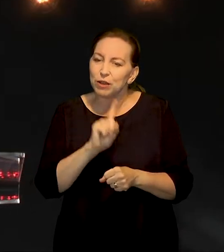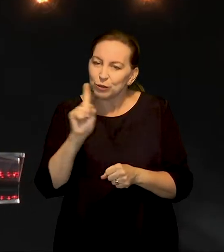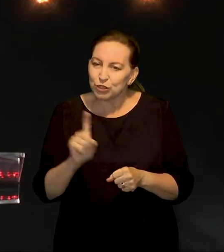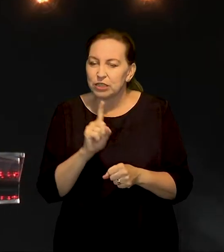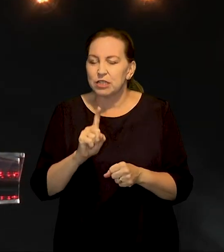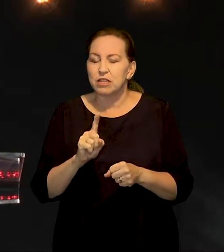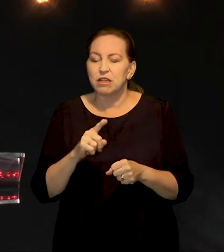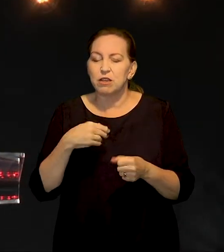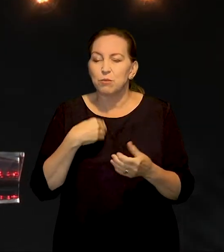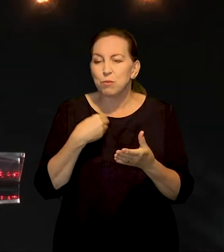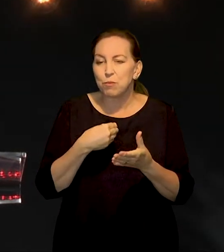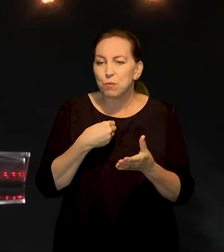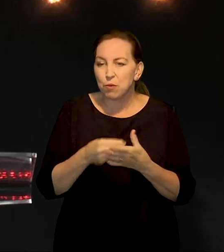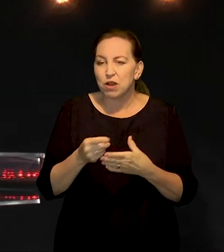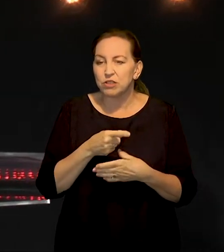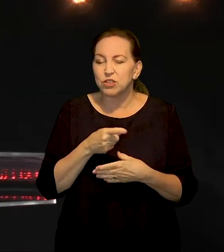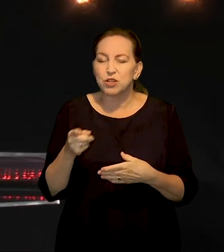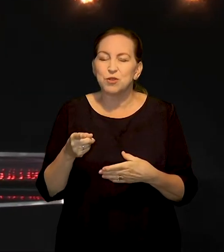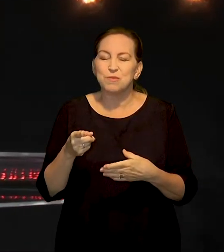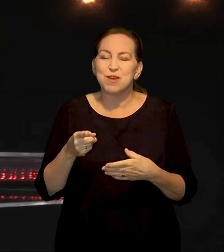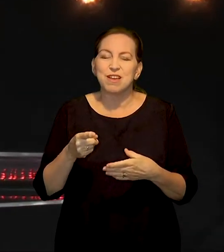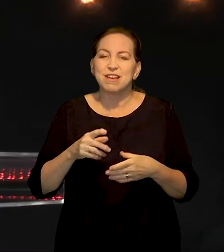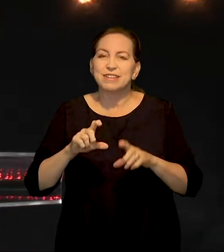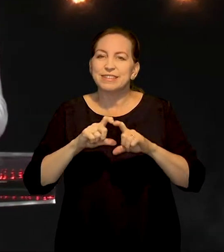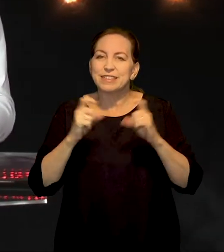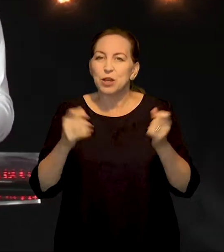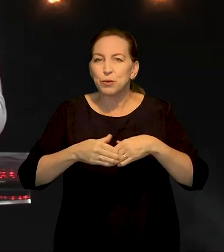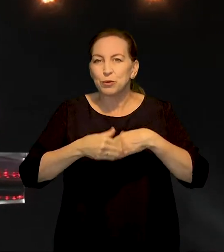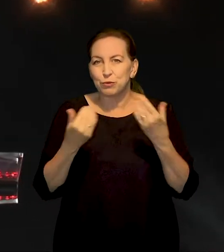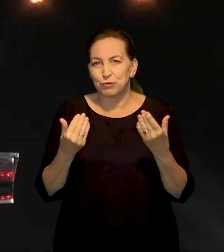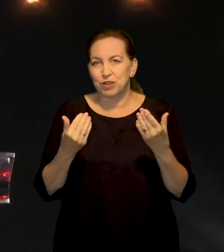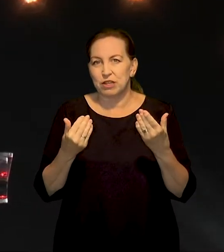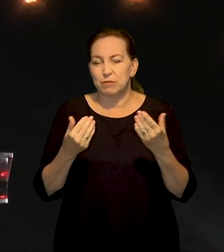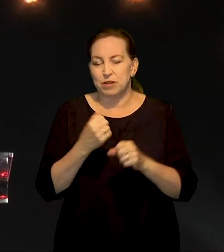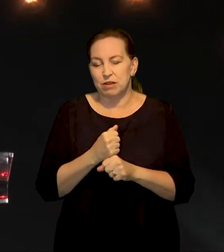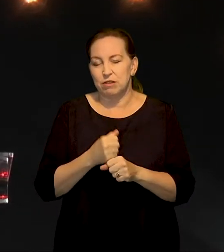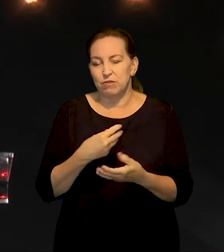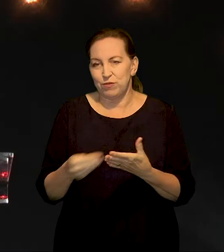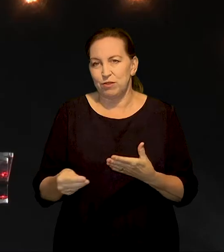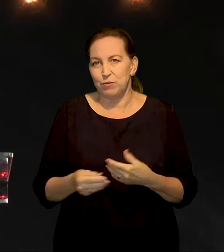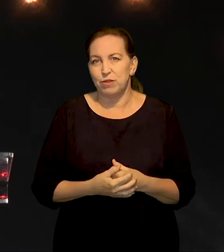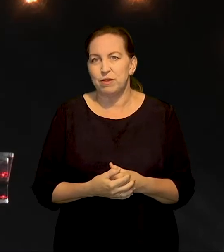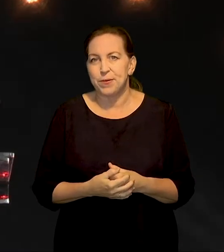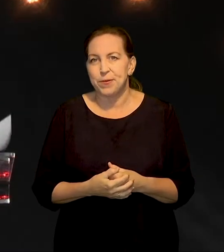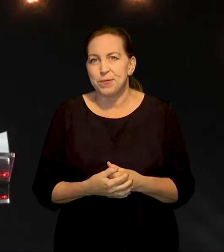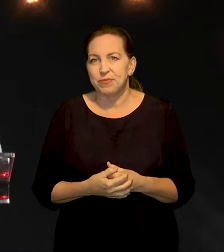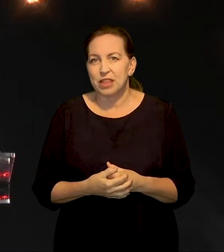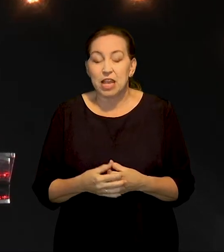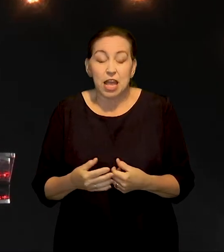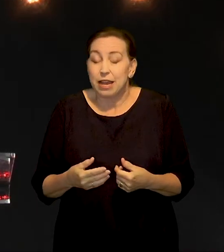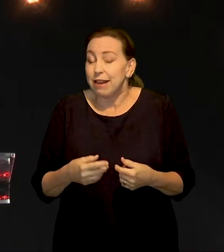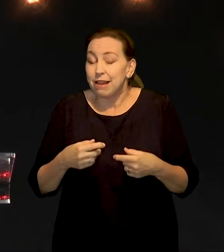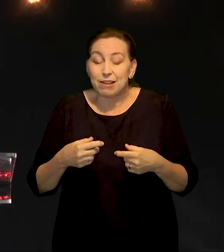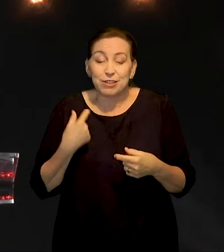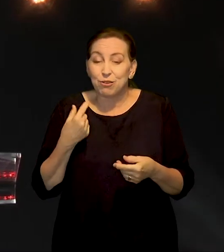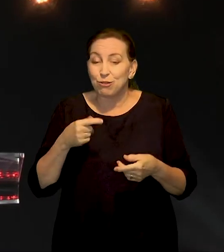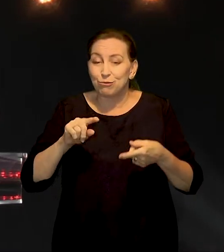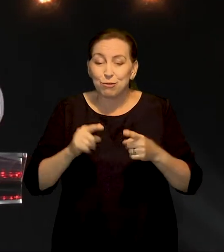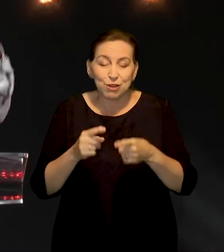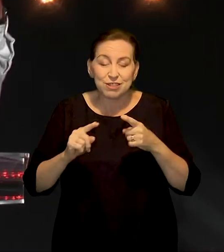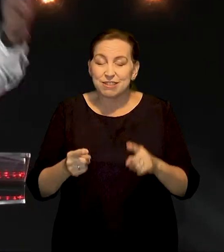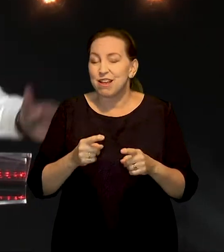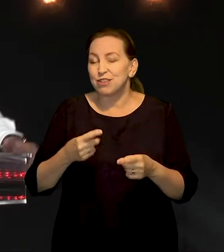patrzyli. I już mijała, cały dzień pracy mijał, oni jeszcze tam czekali. To jest dla mnie...